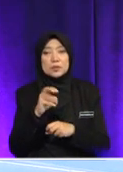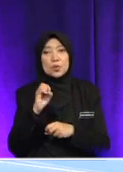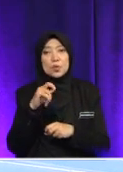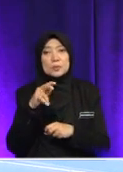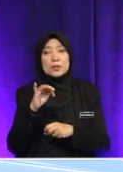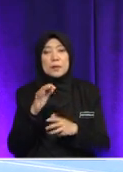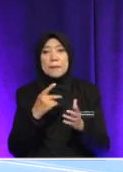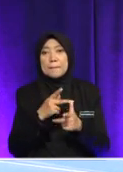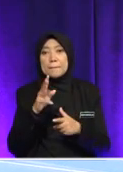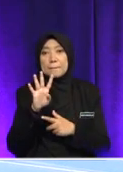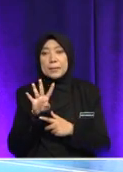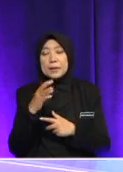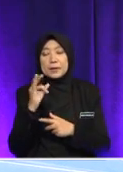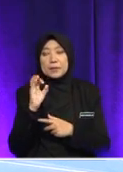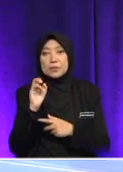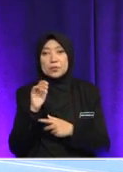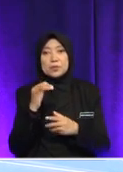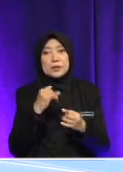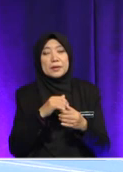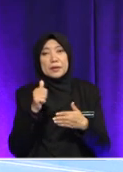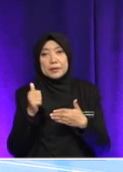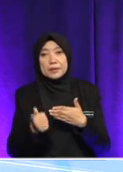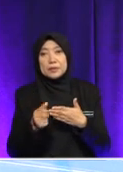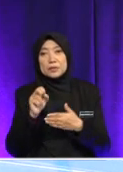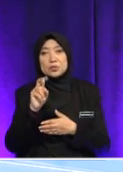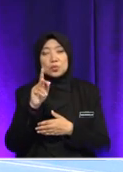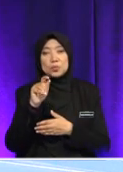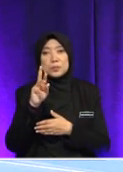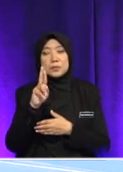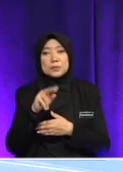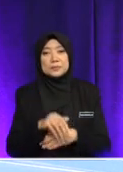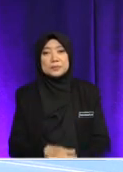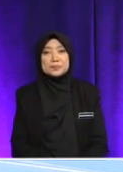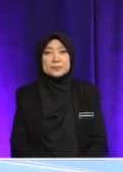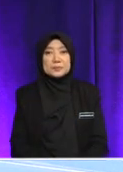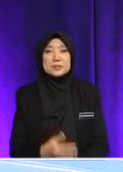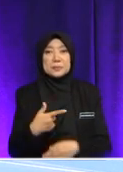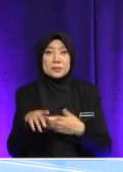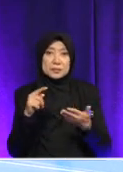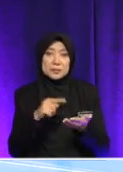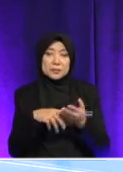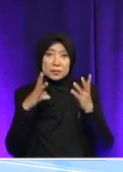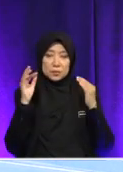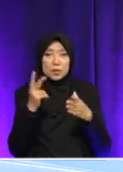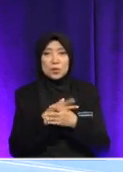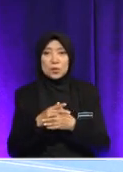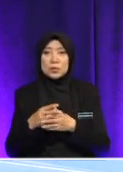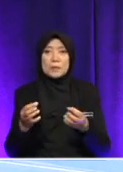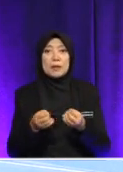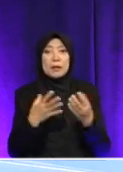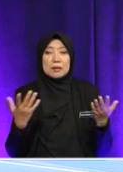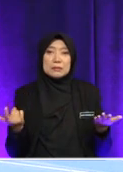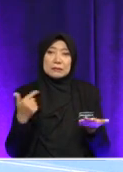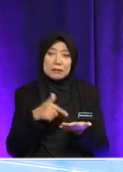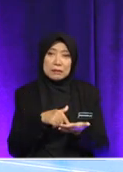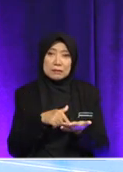keempat kita ada kaca foto keramik dan yang terakhir kita ada super kontak telepon lebih banyak lagi tentang